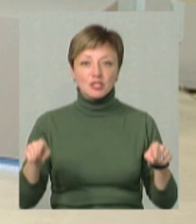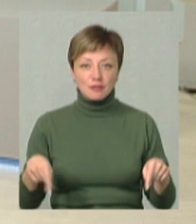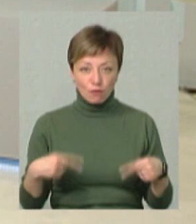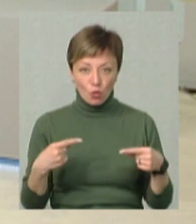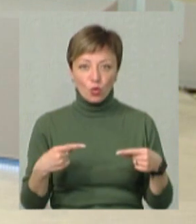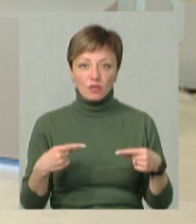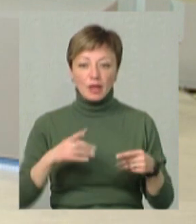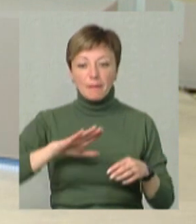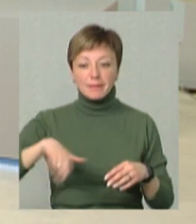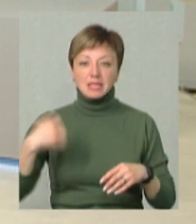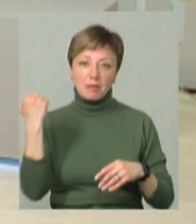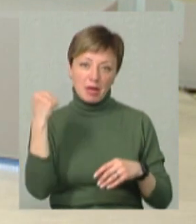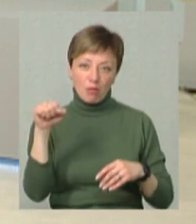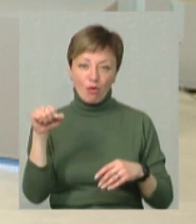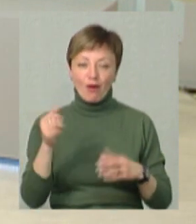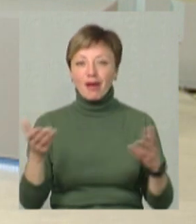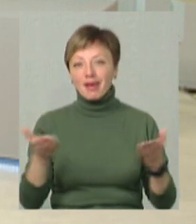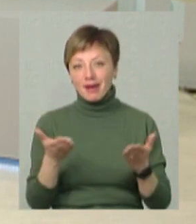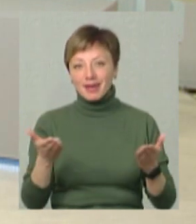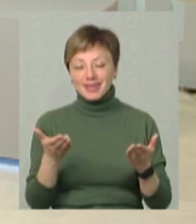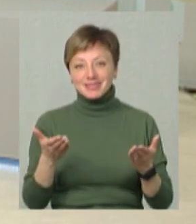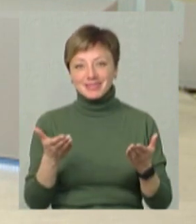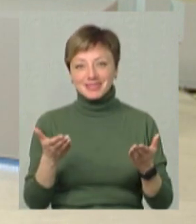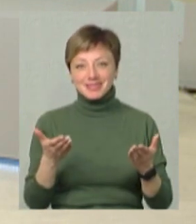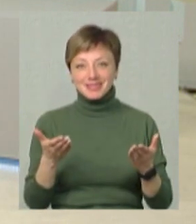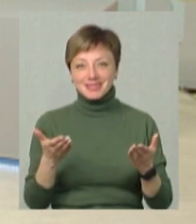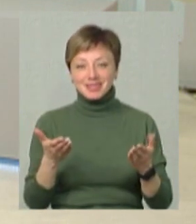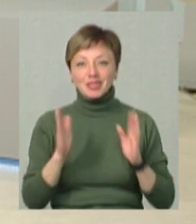створювати після перемоги, яка вже